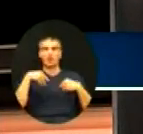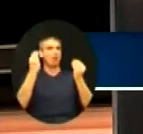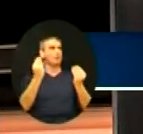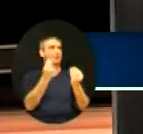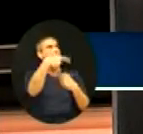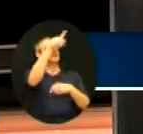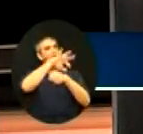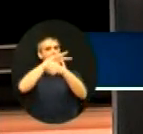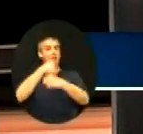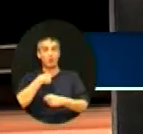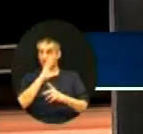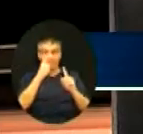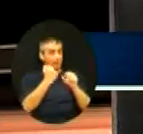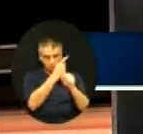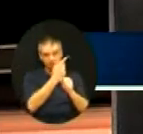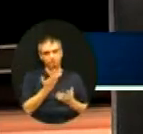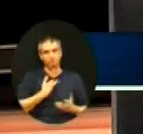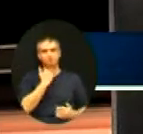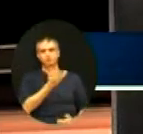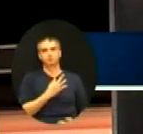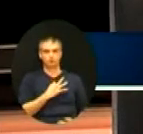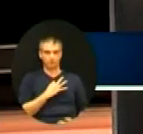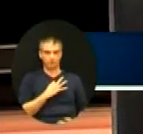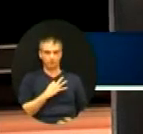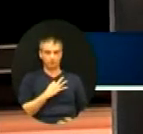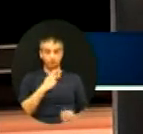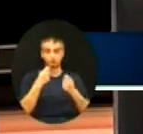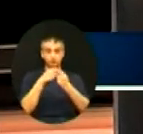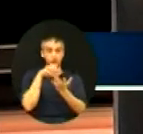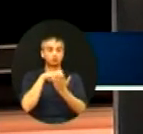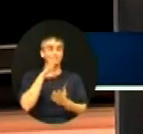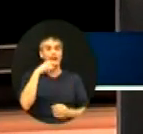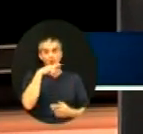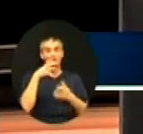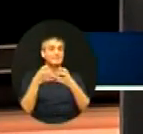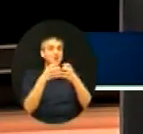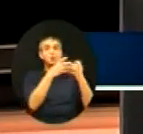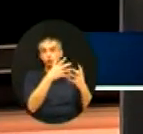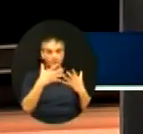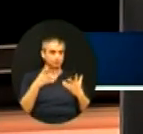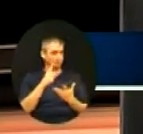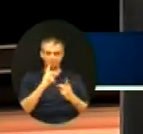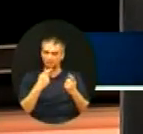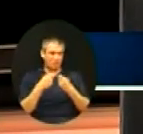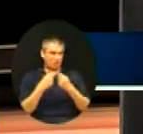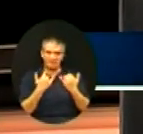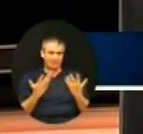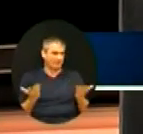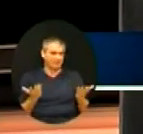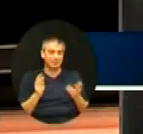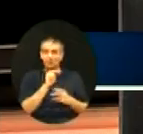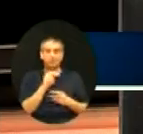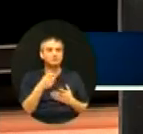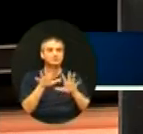לדברים להתנהל, כי כשהם מתנהלים, הם מתנהלים לרעתנו. לעניין מעלה אדומים וגושי התיישבות, כל זה לא רלוונטי.